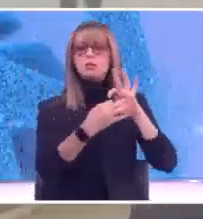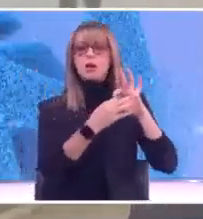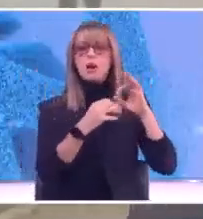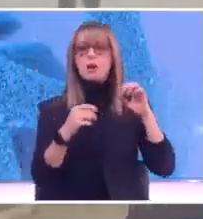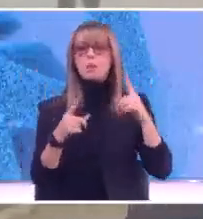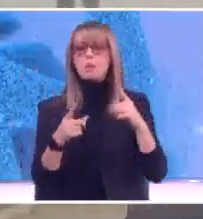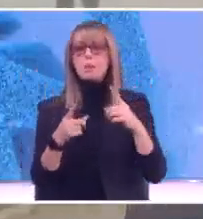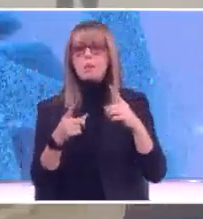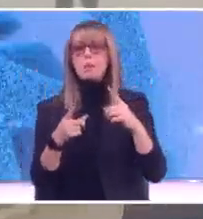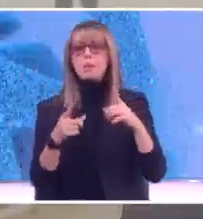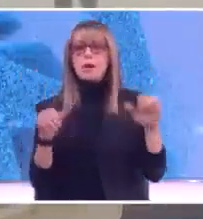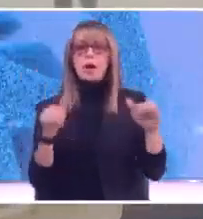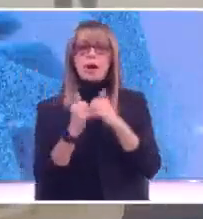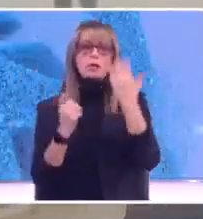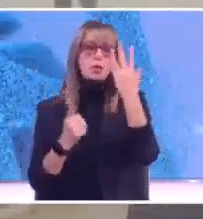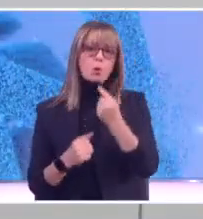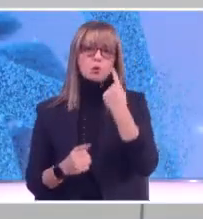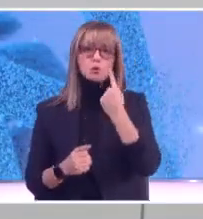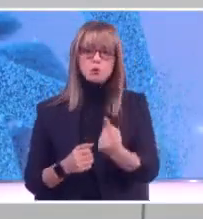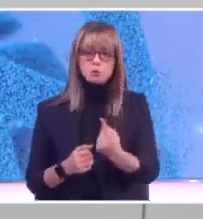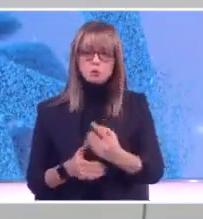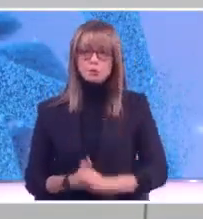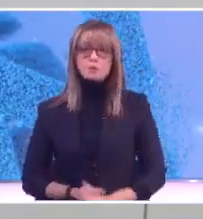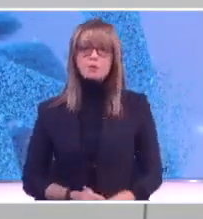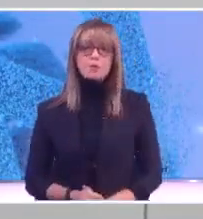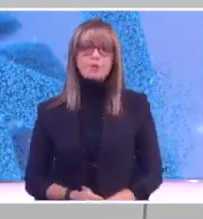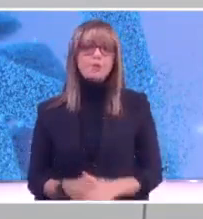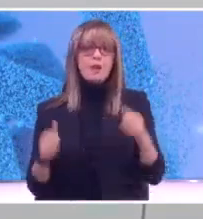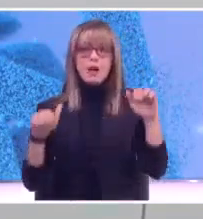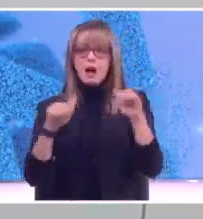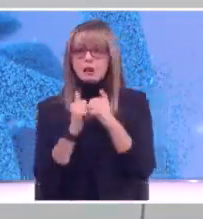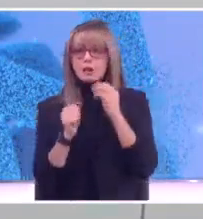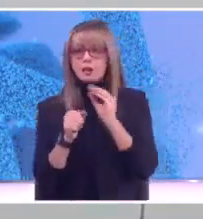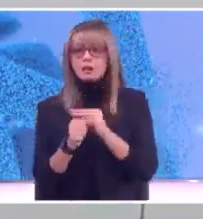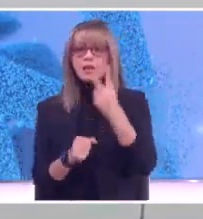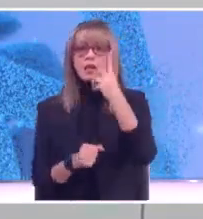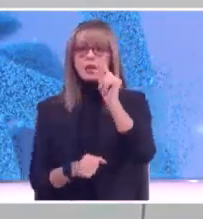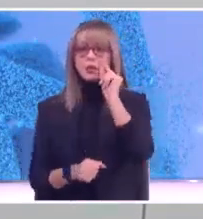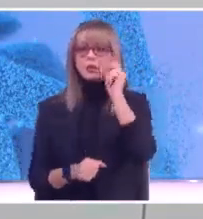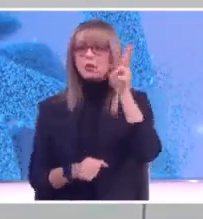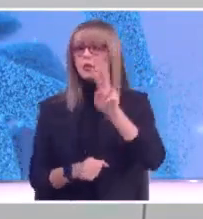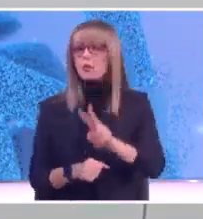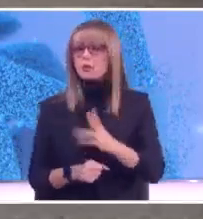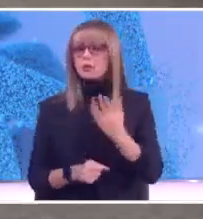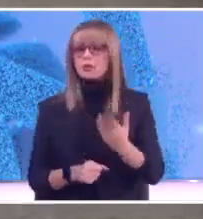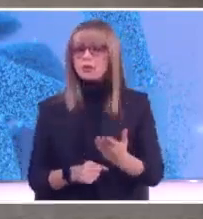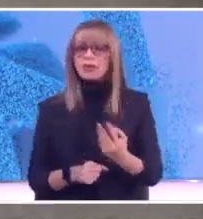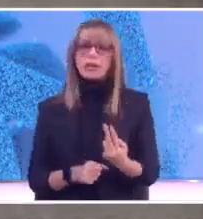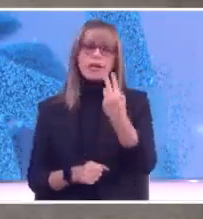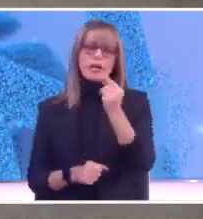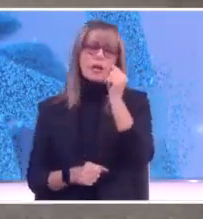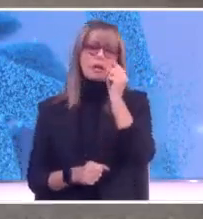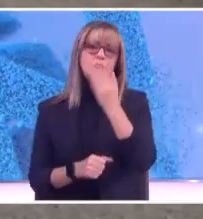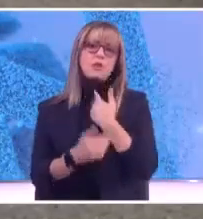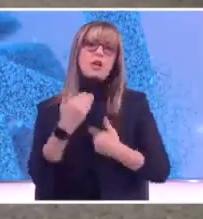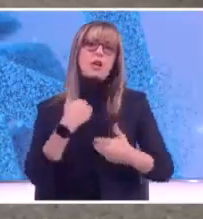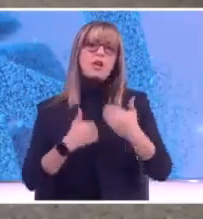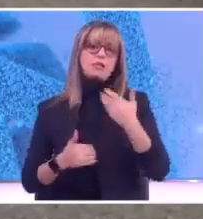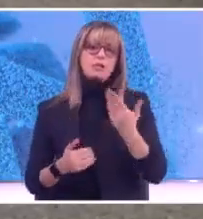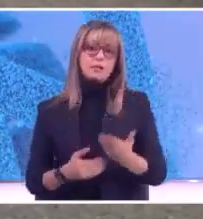geldiği, oluştuğu anlaşılıyor. Kazalarda 2 kişi hayatını kaybetti, 7 kişi de